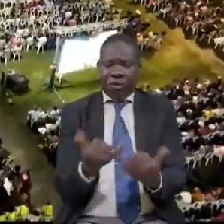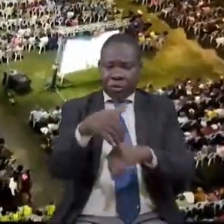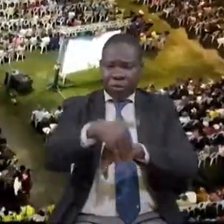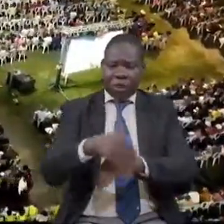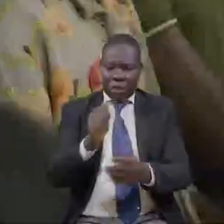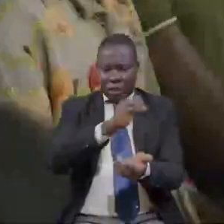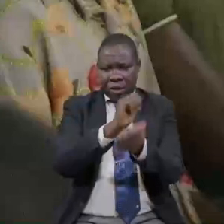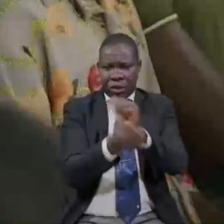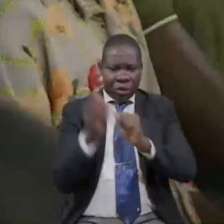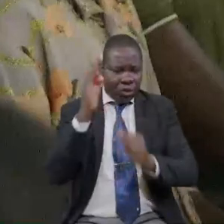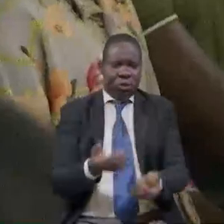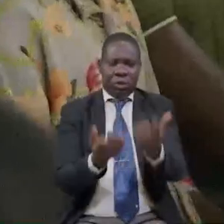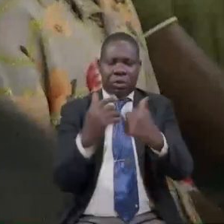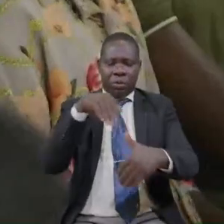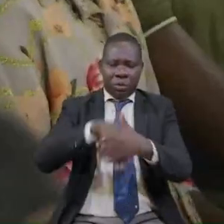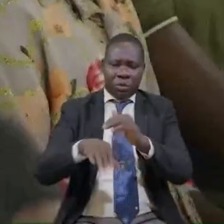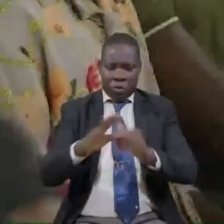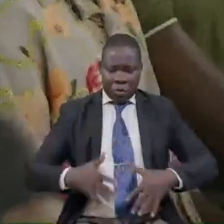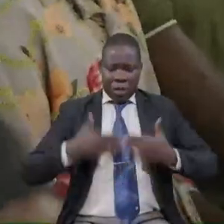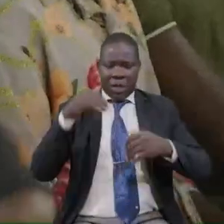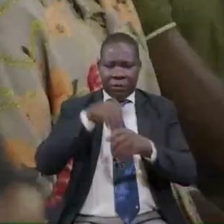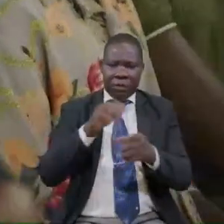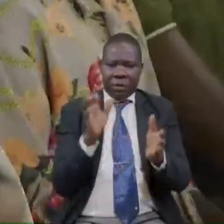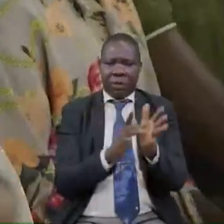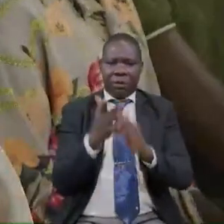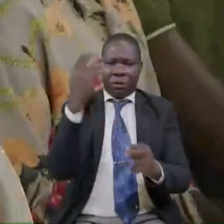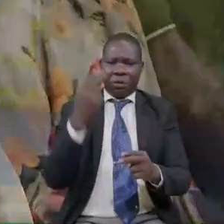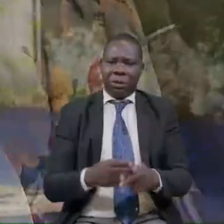surviendra dans votre vie au nom de Jésus-Christ.